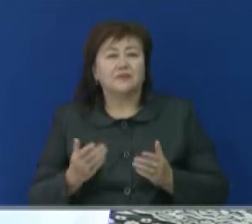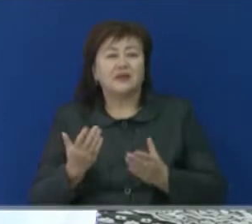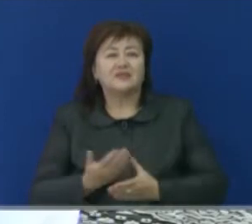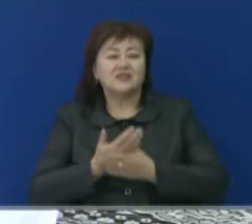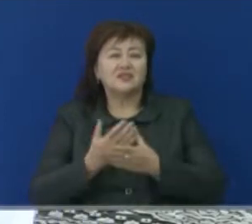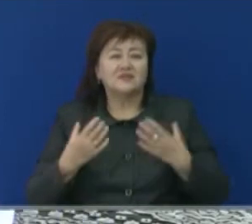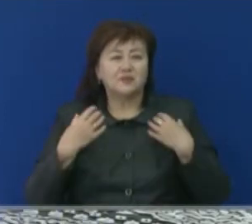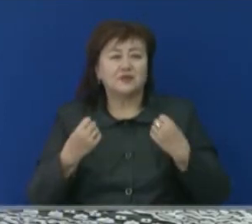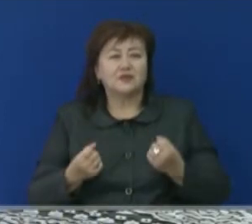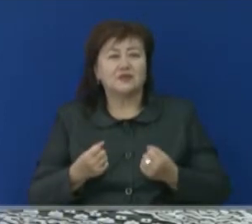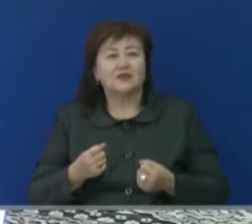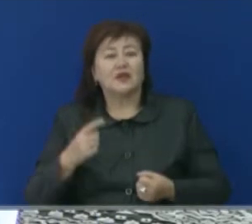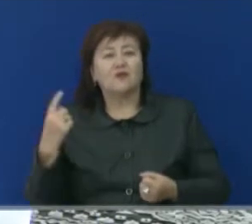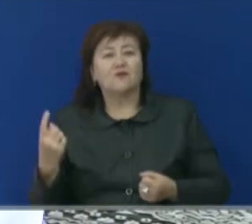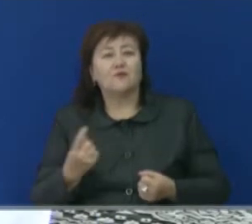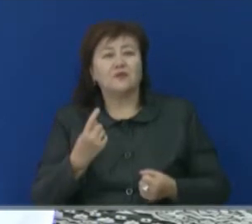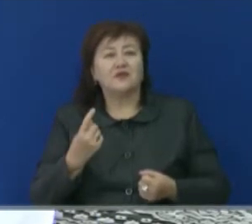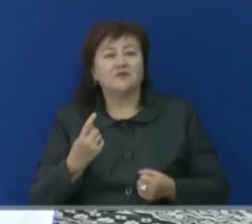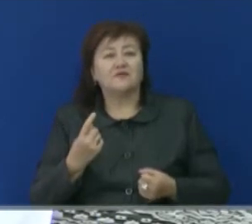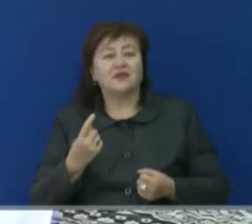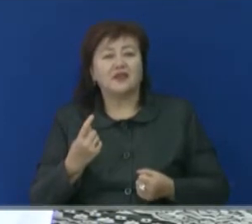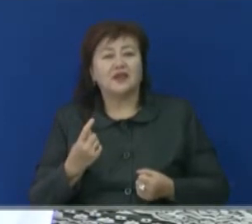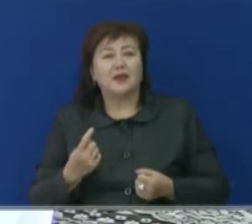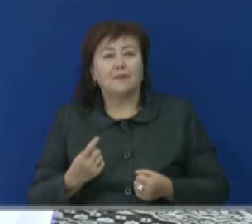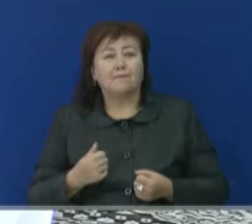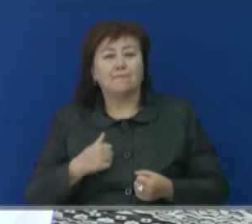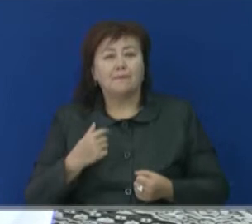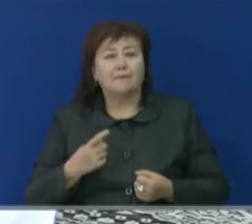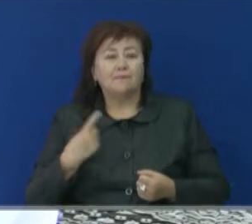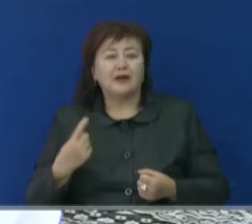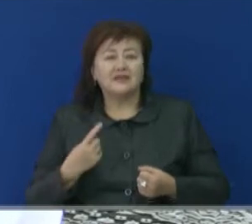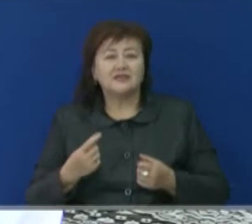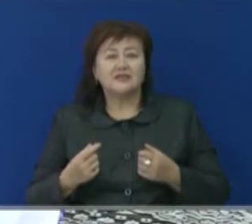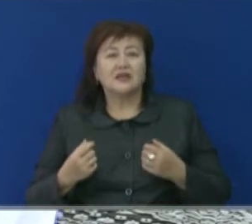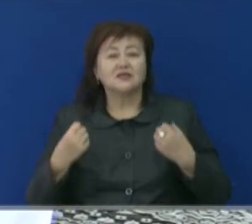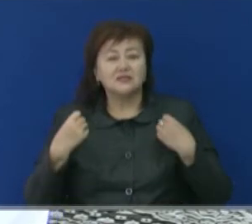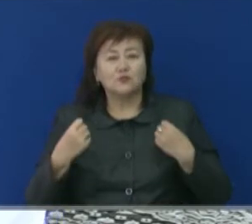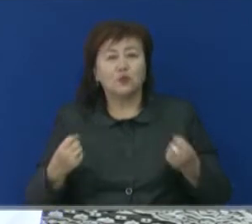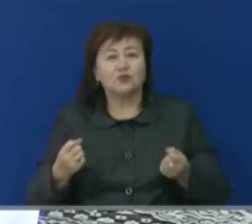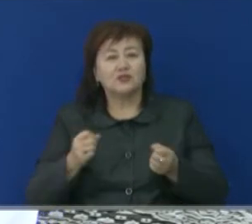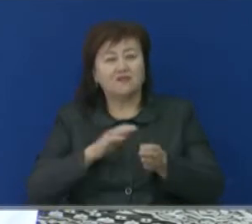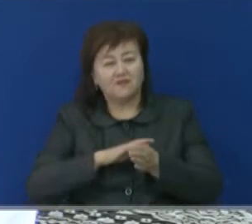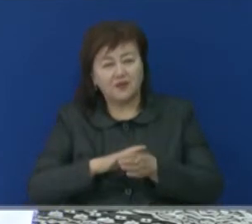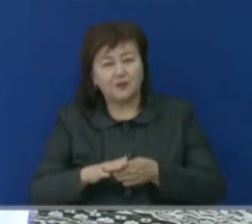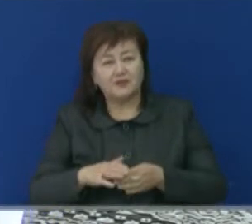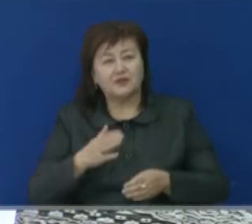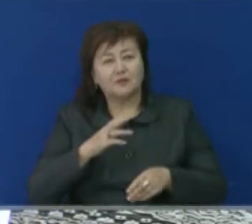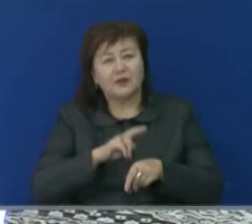осындай тұңғыш халықаралық дәрежедегі спорт шеберін орындағаным өте қуаныштымын. Өзім полиция қызметкері болып